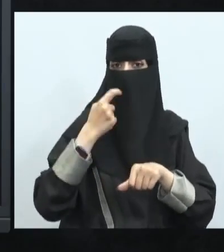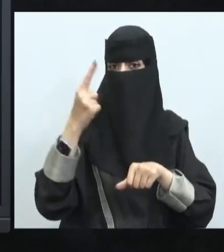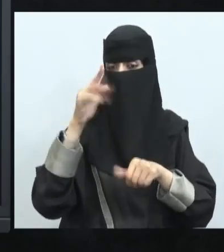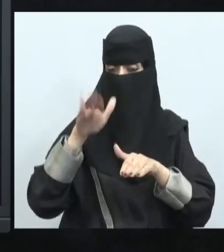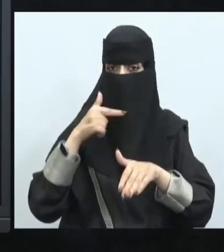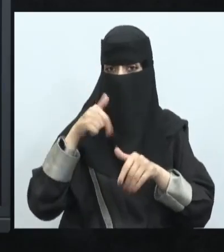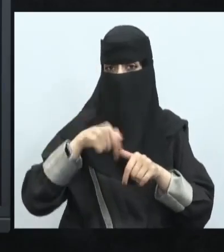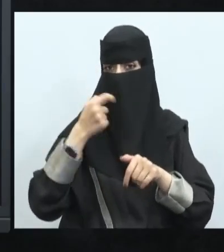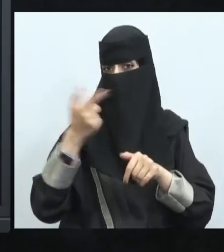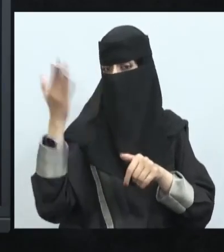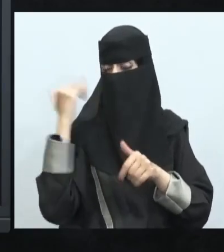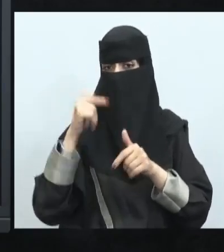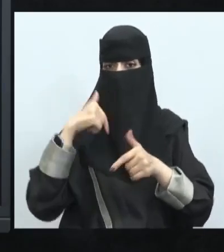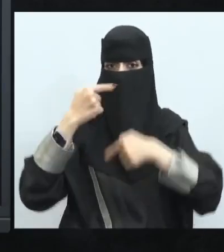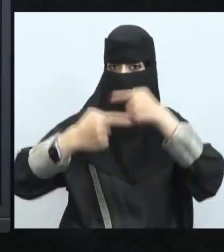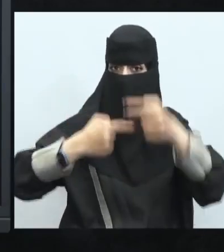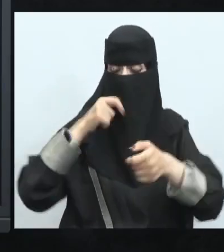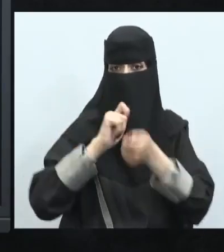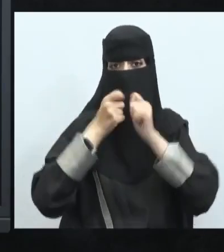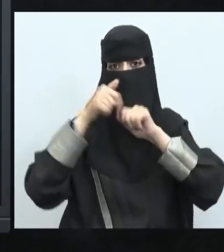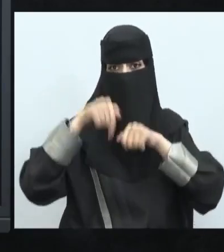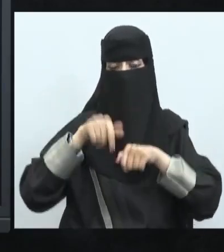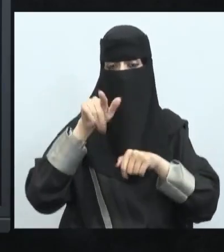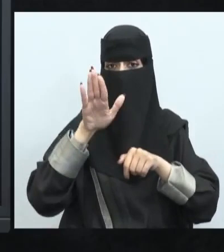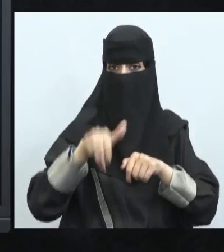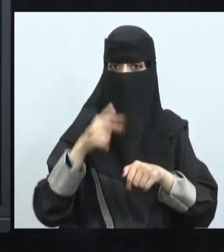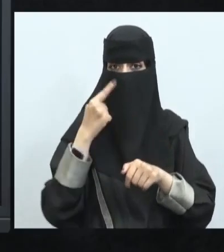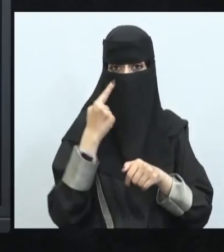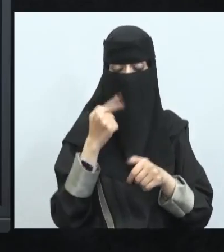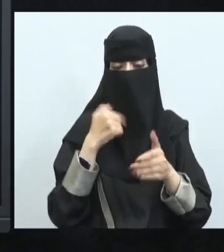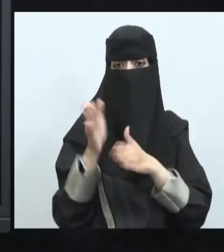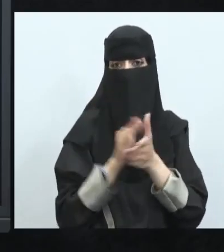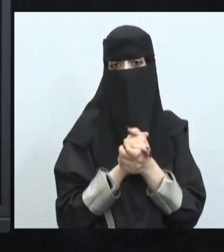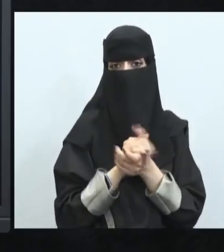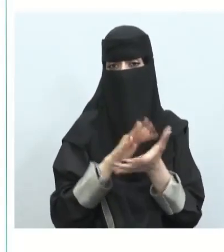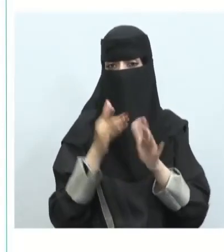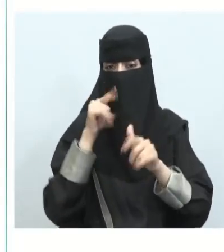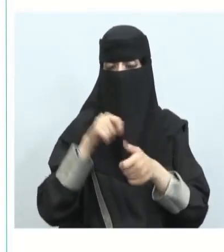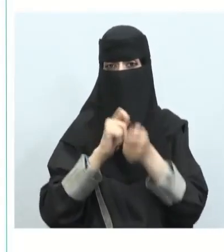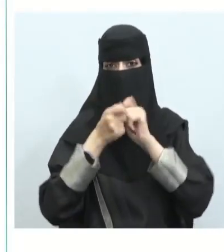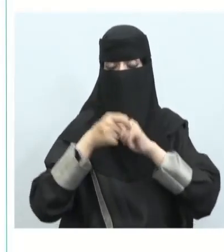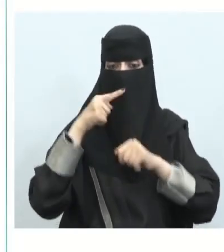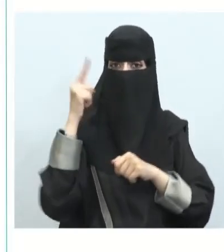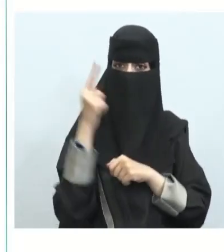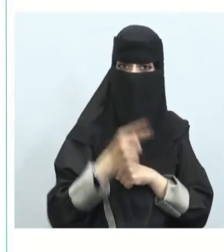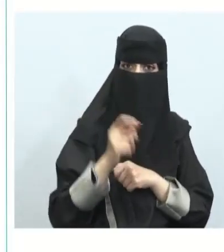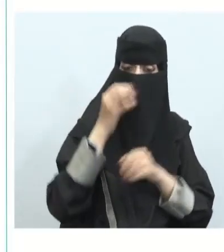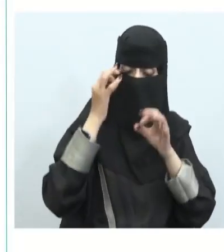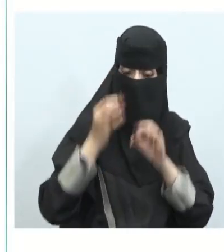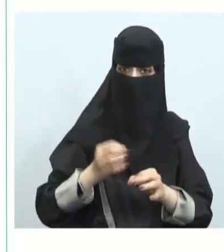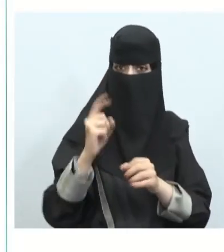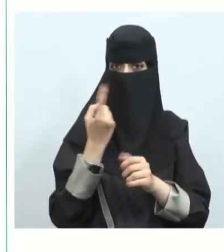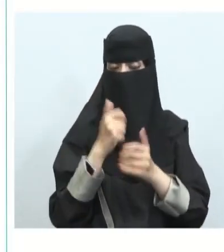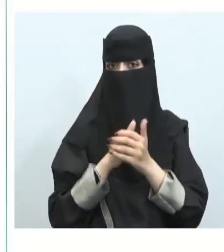والقرون السابقه وبالتالي التغيير هو سنه الحياه وقد يكون التغيير هو الامر الوحيد المؤكد في مجال